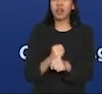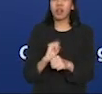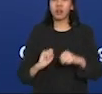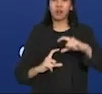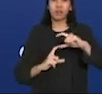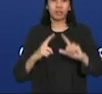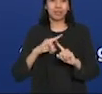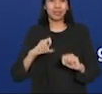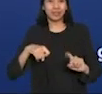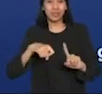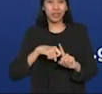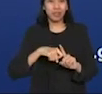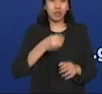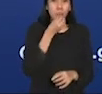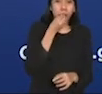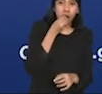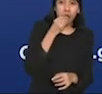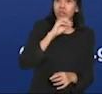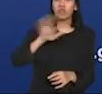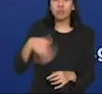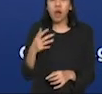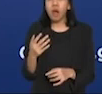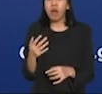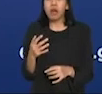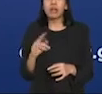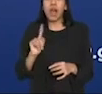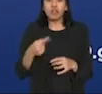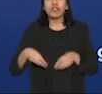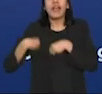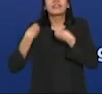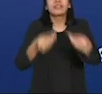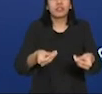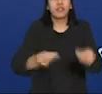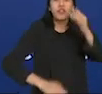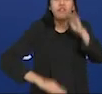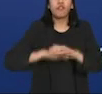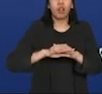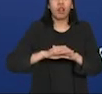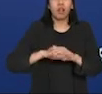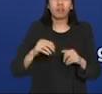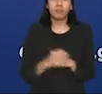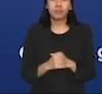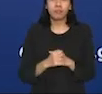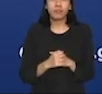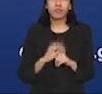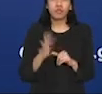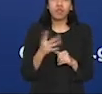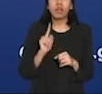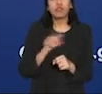kebutuhan-kebutuhan dasar seluruh warga tetap terpenuhi secara wajar dan secara cukup